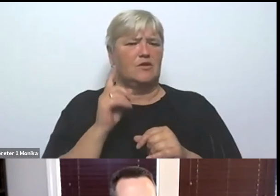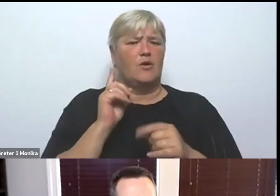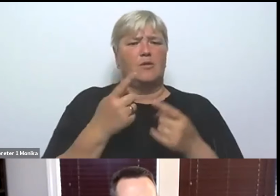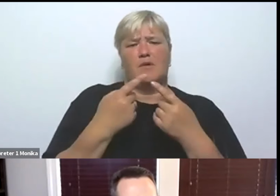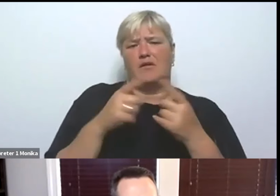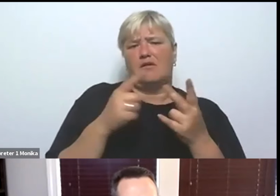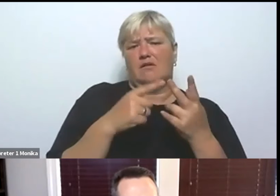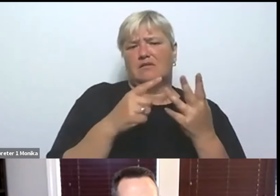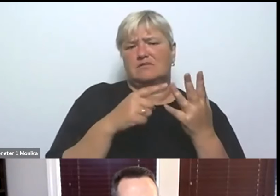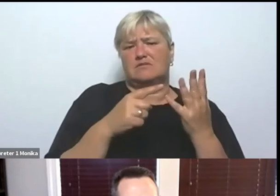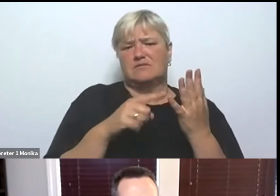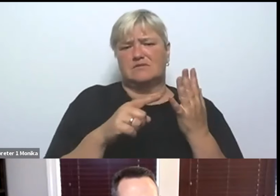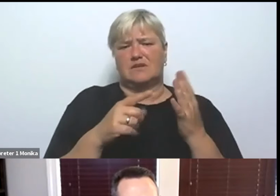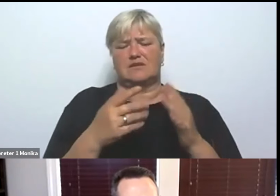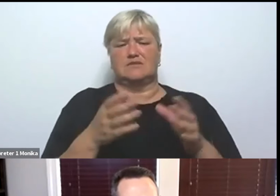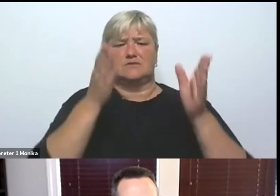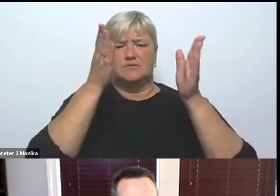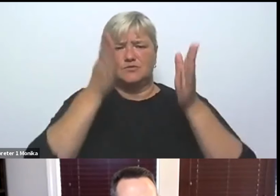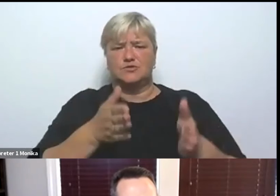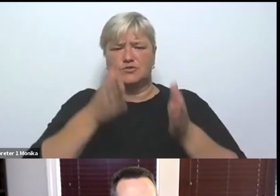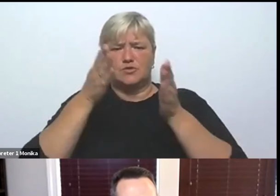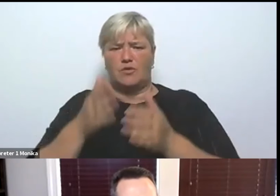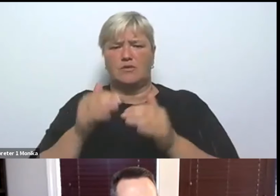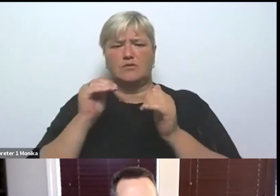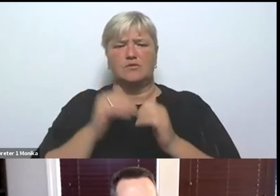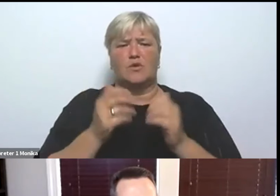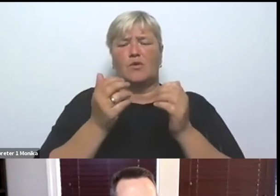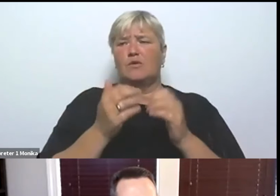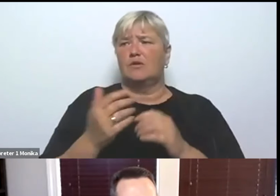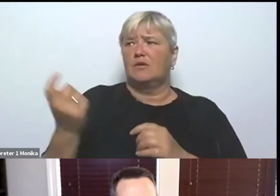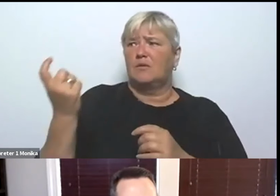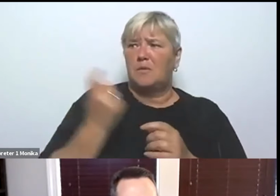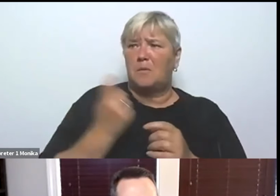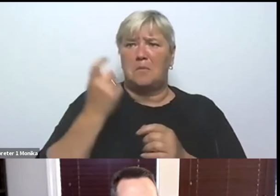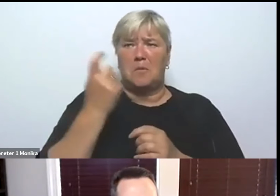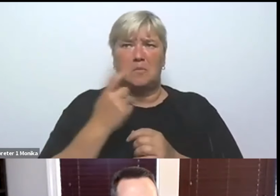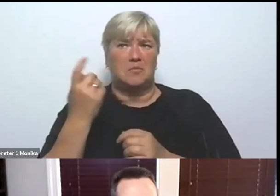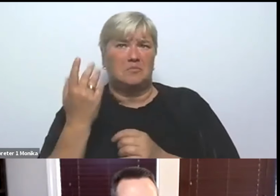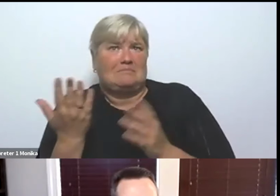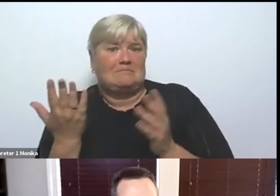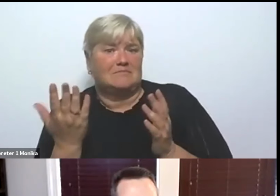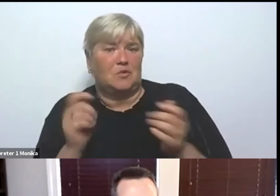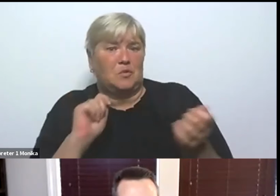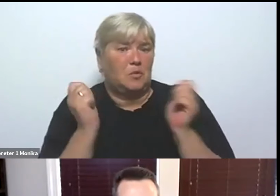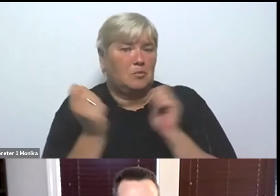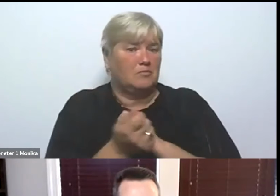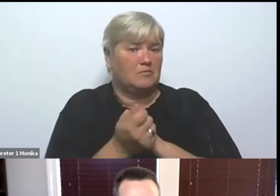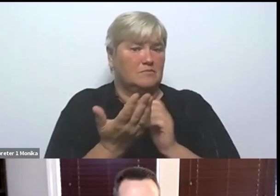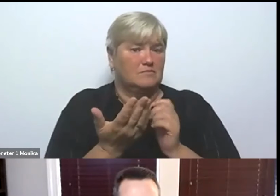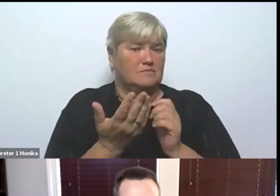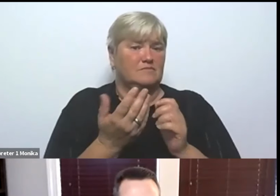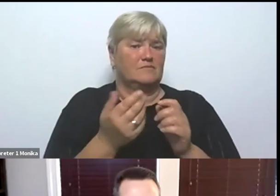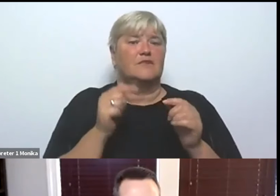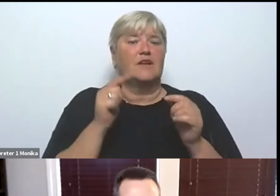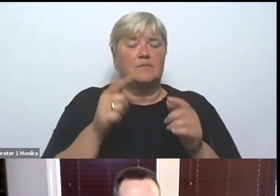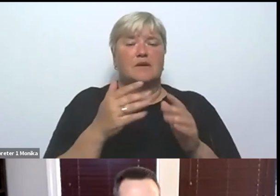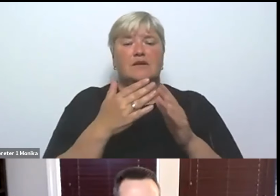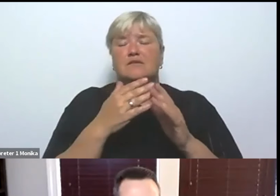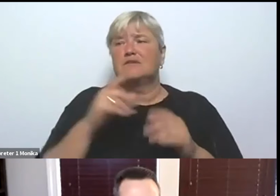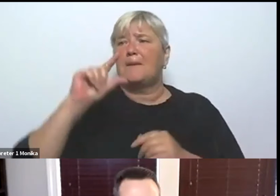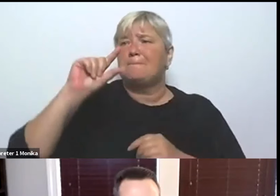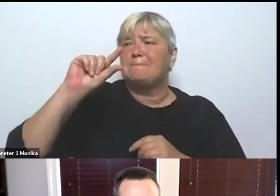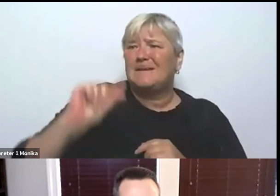ob die anderen sollen noch extra kommen werden, aber ich sage immer, das ist die größte Minderheit,